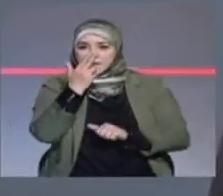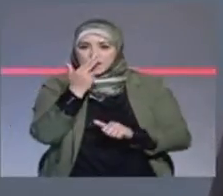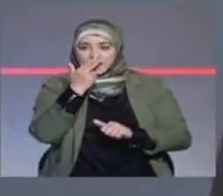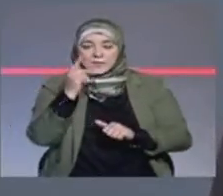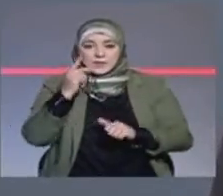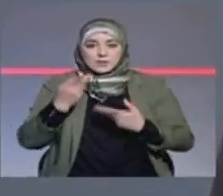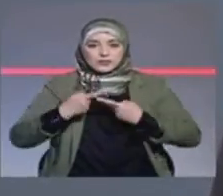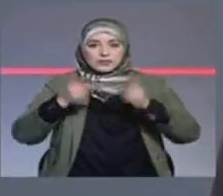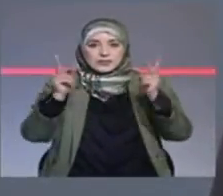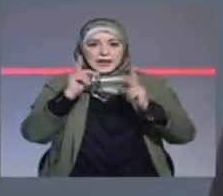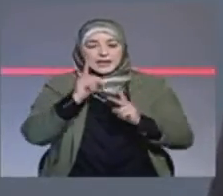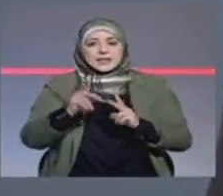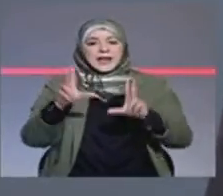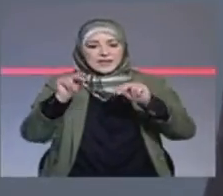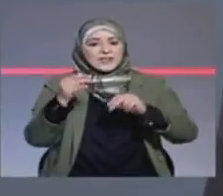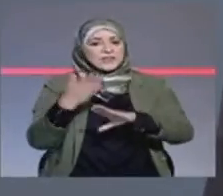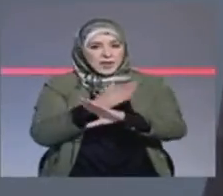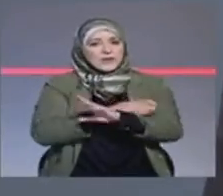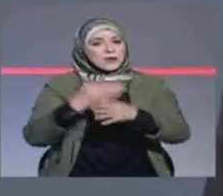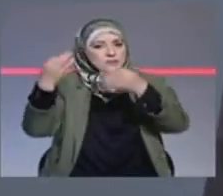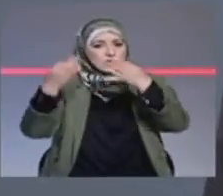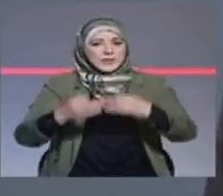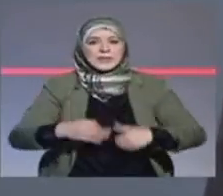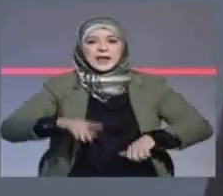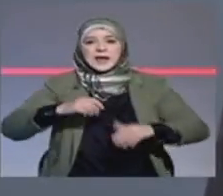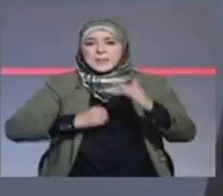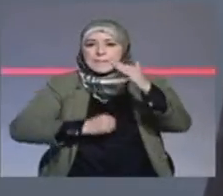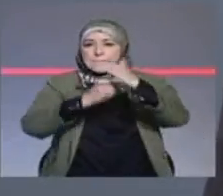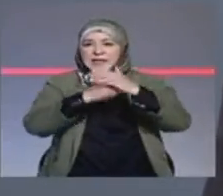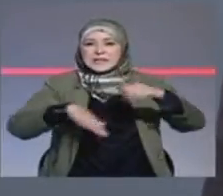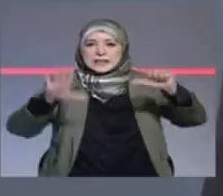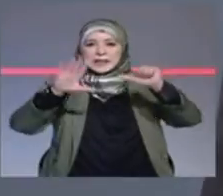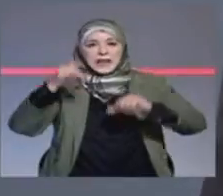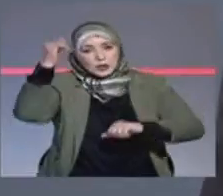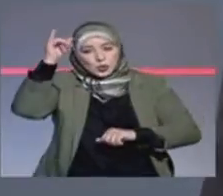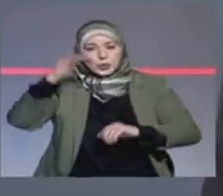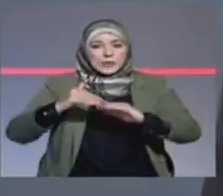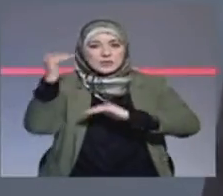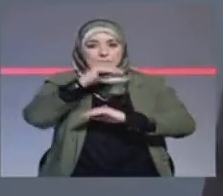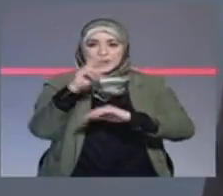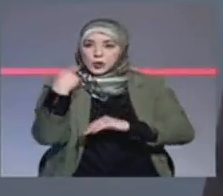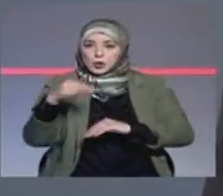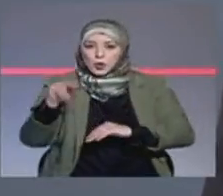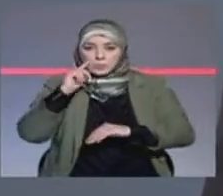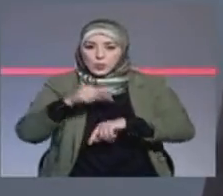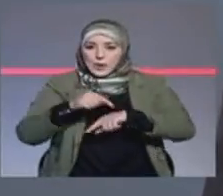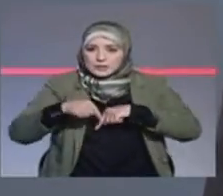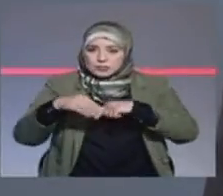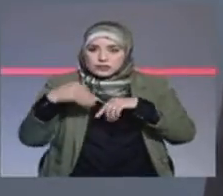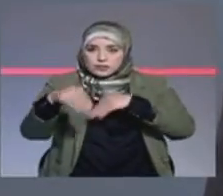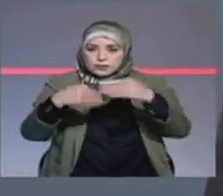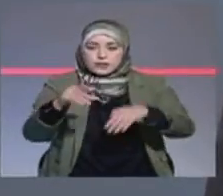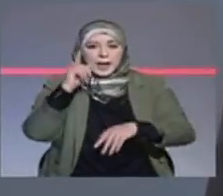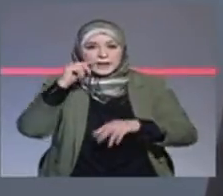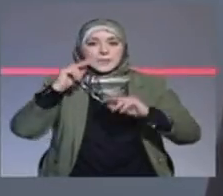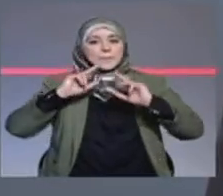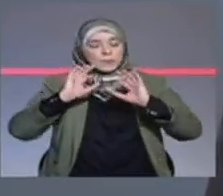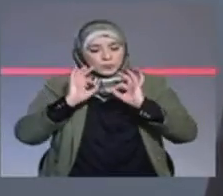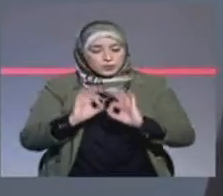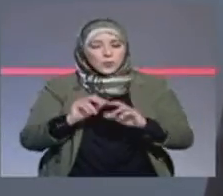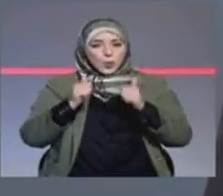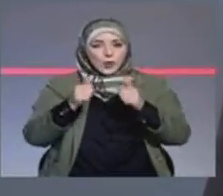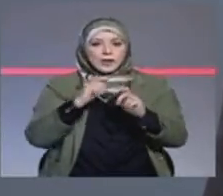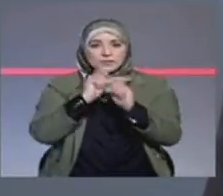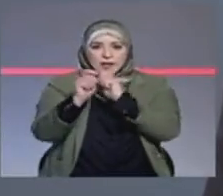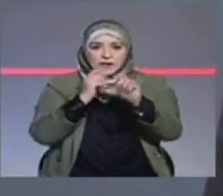إصدارها كما اتفقنا على أن لا تتجاوز 6 جويلة، العامل الزمن يجري ولكن نحب على مصداقية